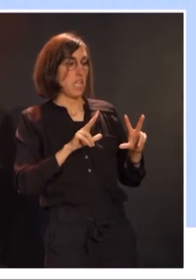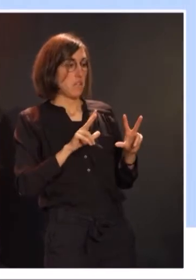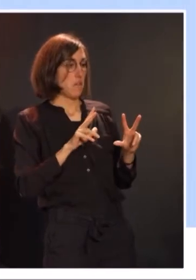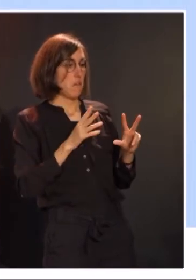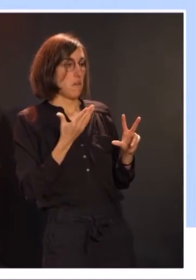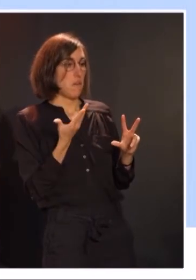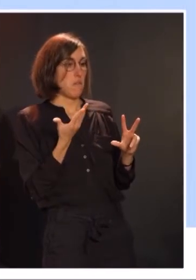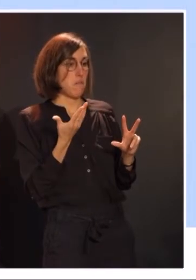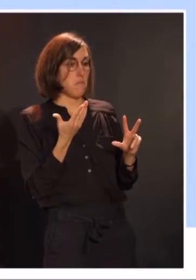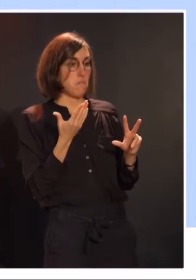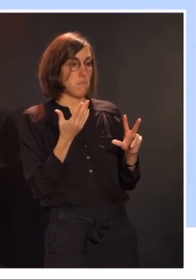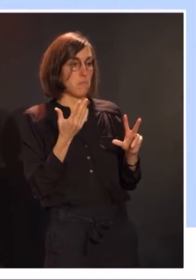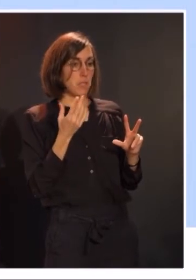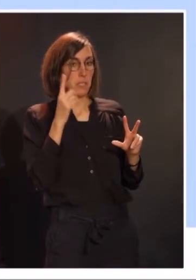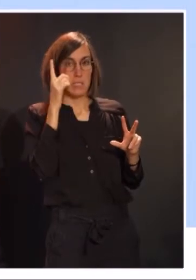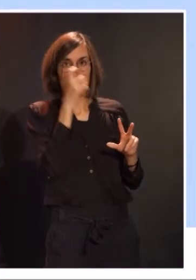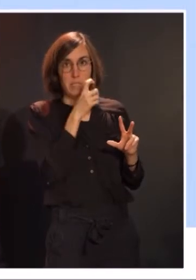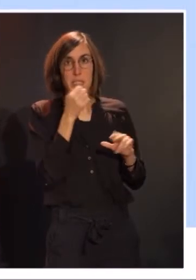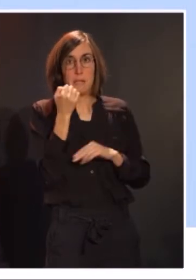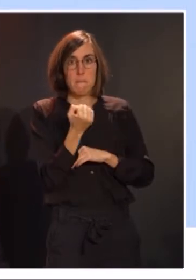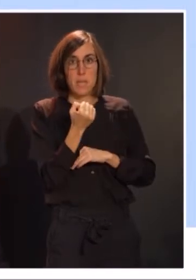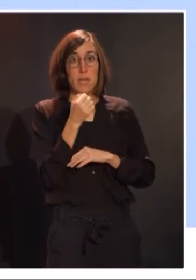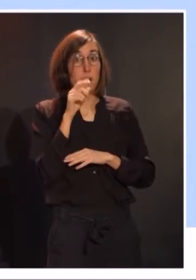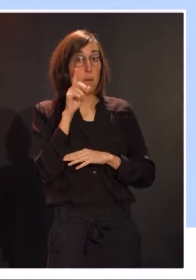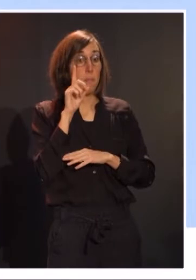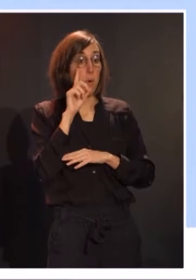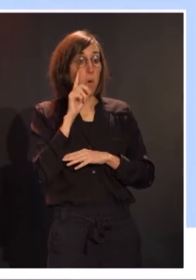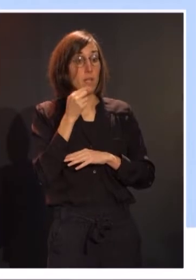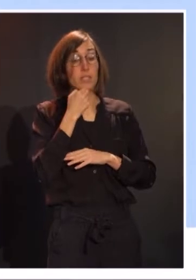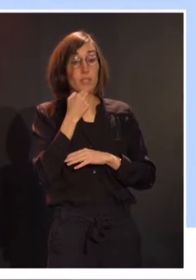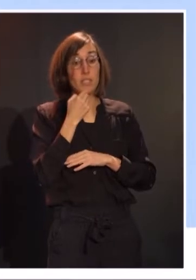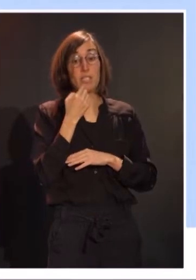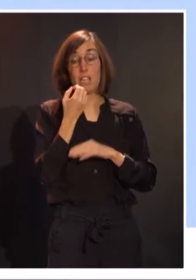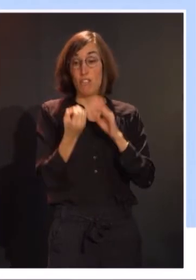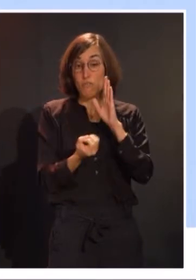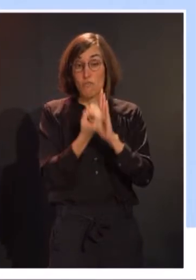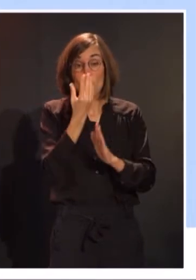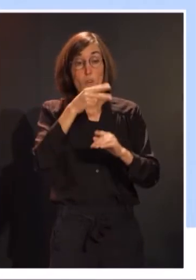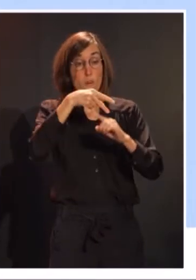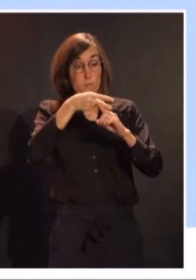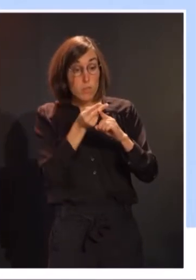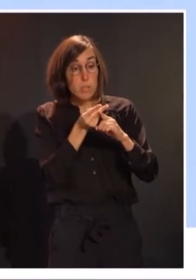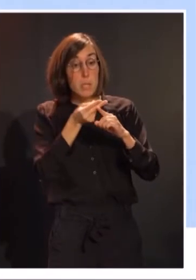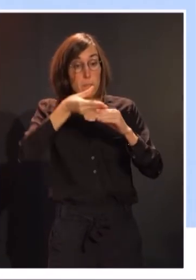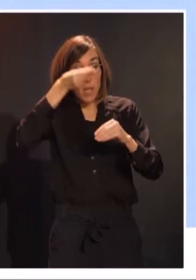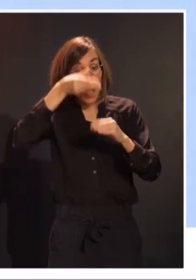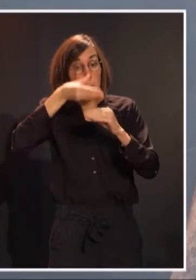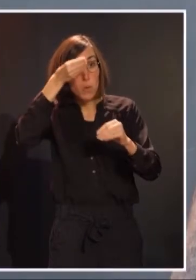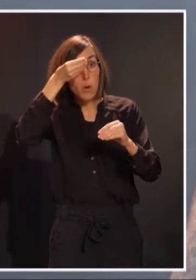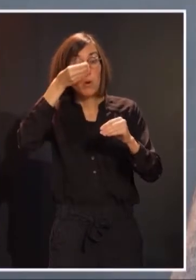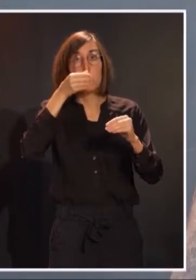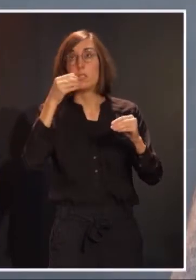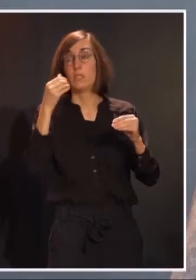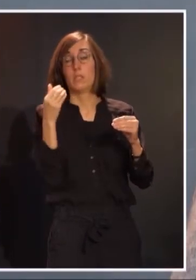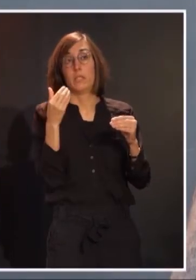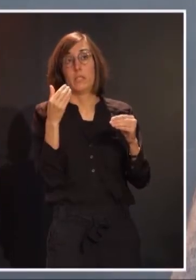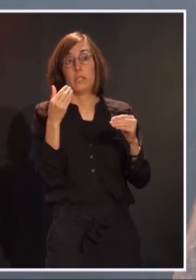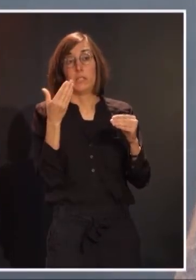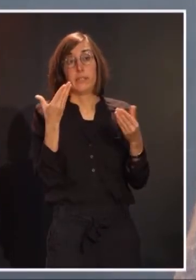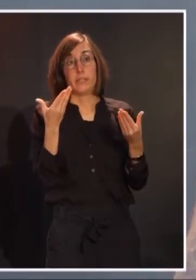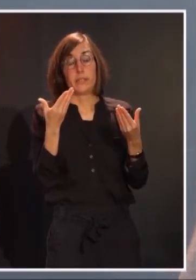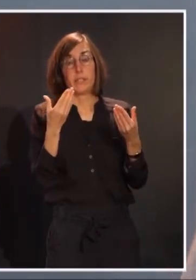augmentait en fait ses difficultés, parce que là, il fallait apprendre à utiliser un autre outil plutôt que quelque chose qui pouvait